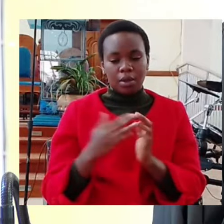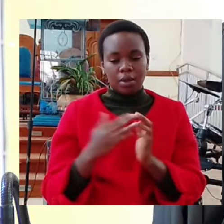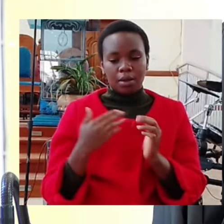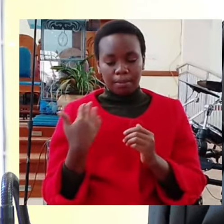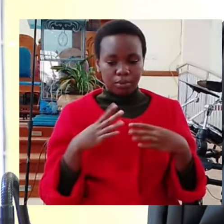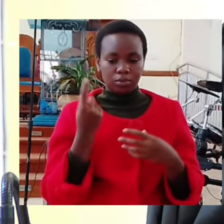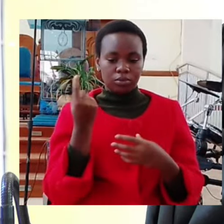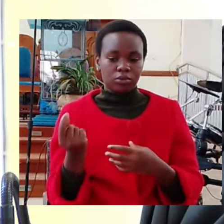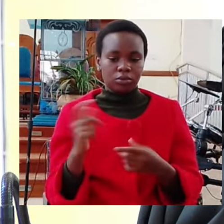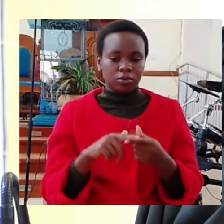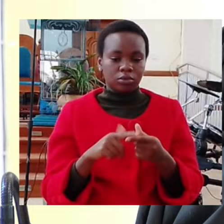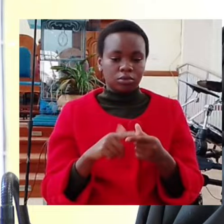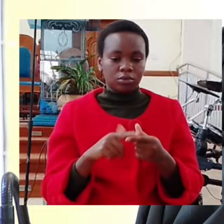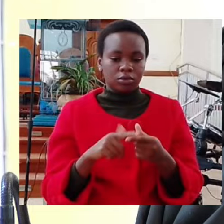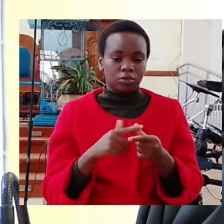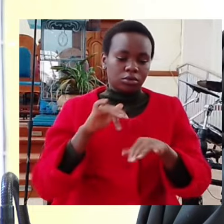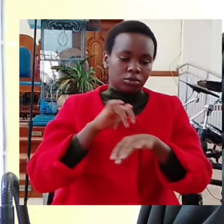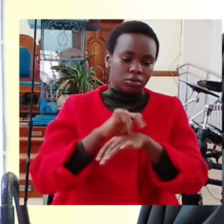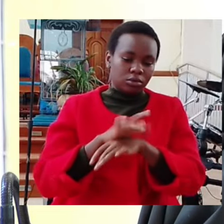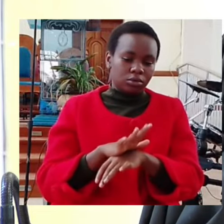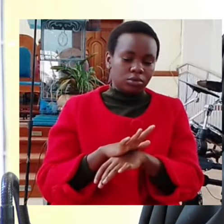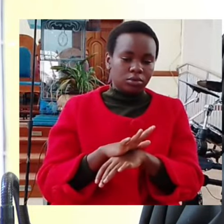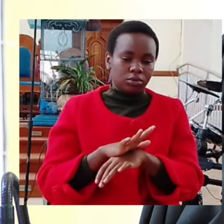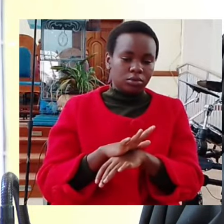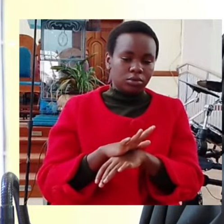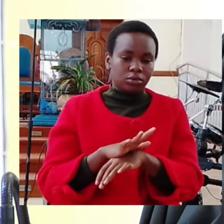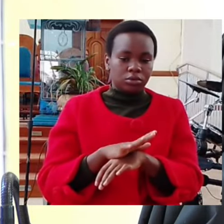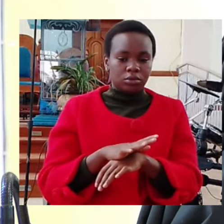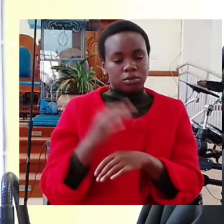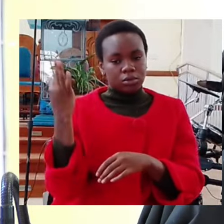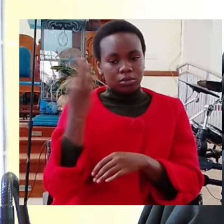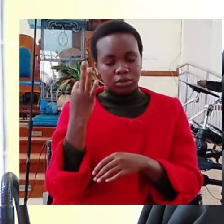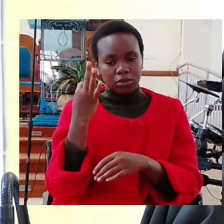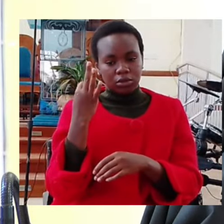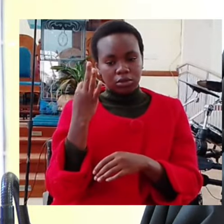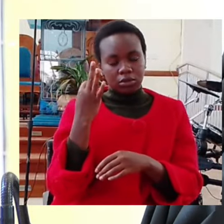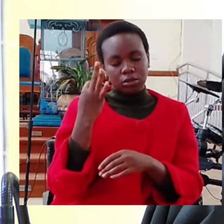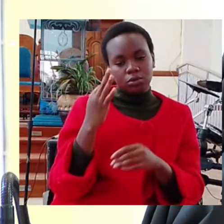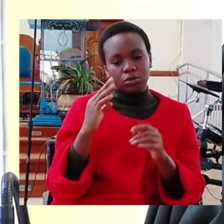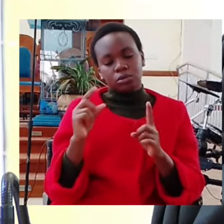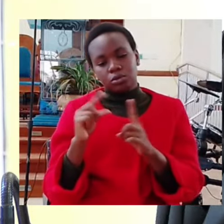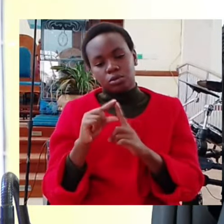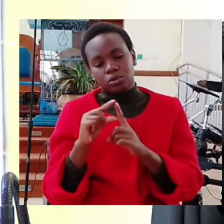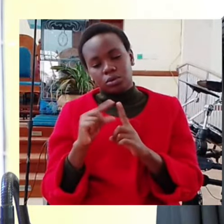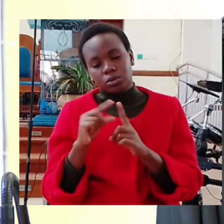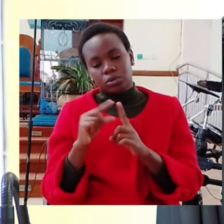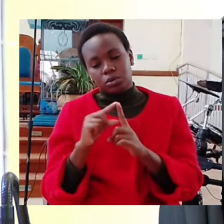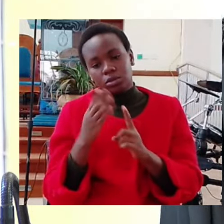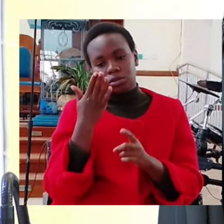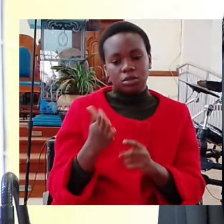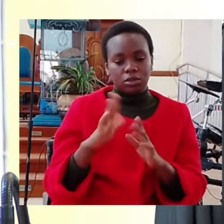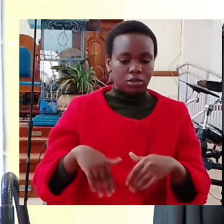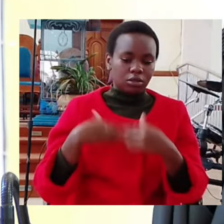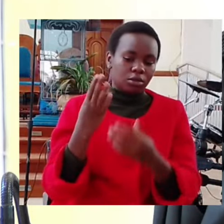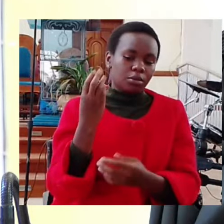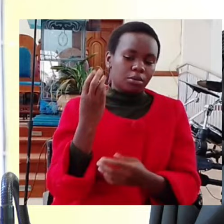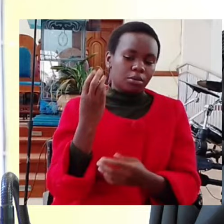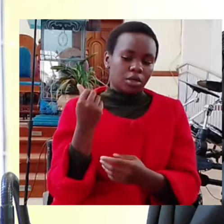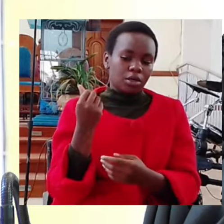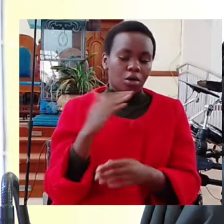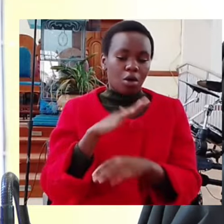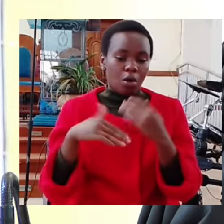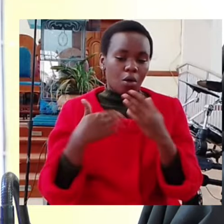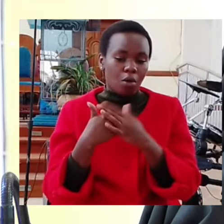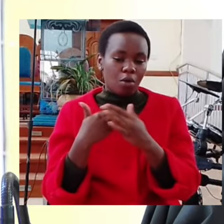hatuge ni twatuma andu mathie makahunjie turuka na kiumia kigima tumahete besha ciothe